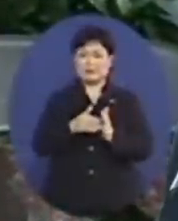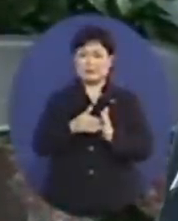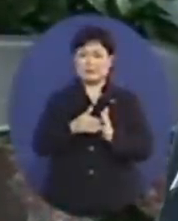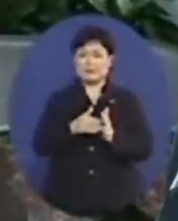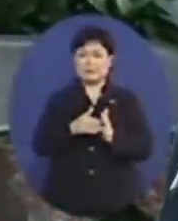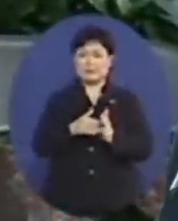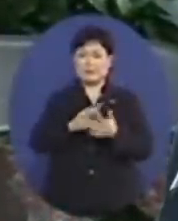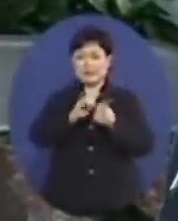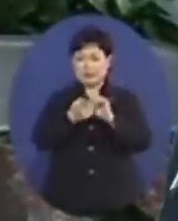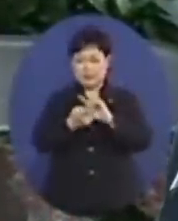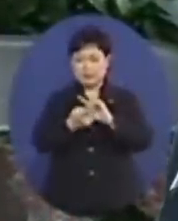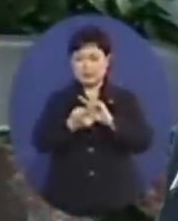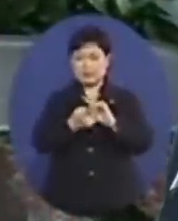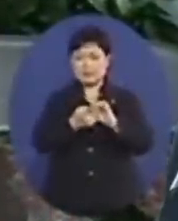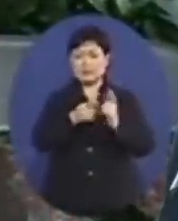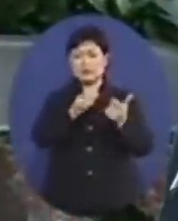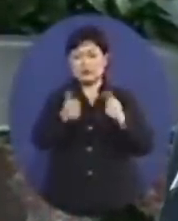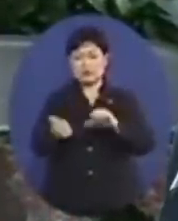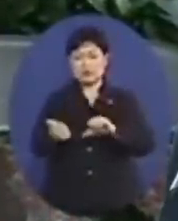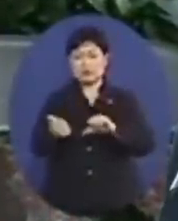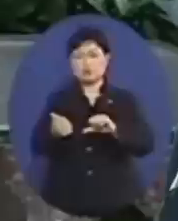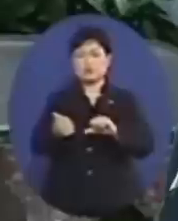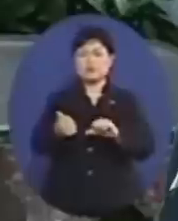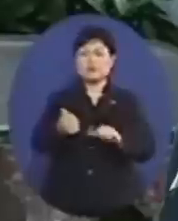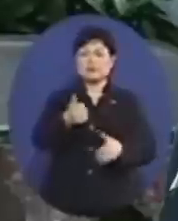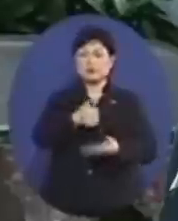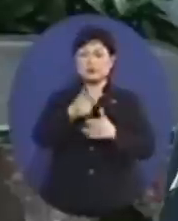대신 죽은 주 예수의 사랑하는 은혜여